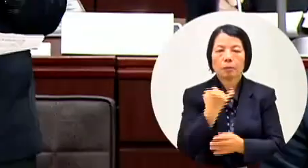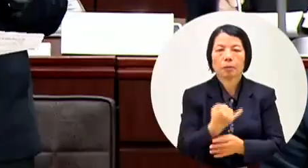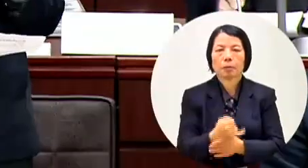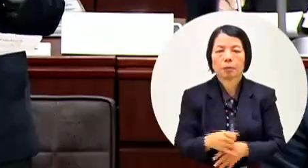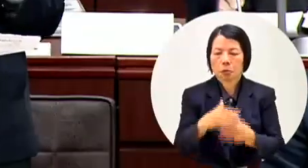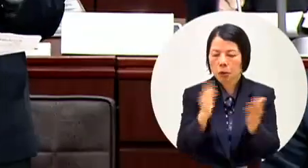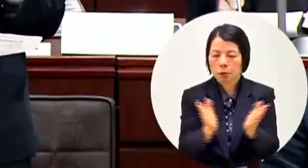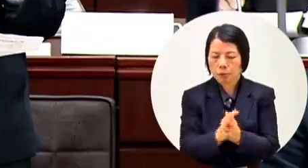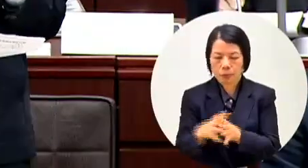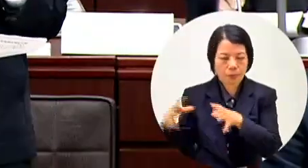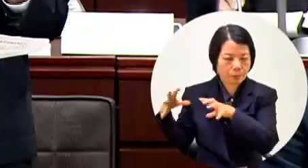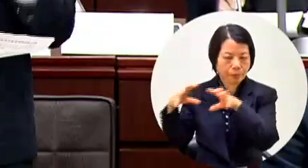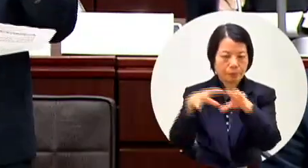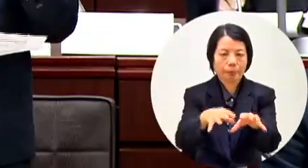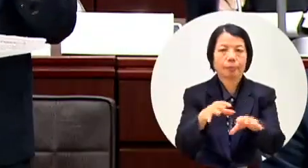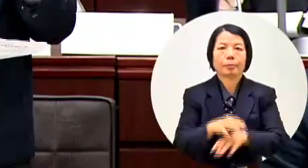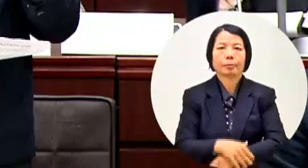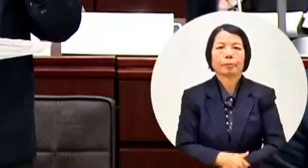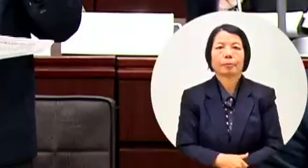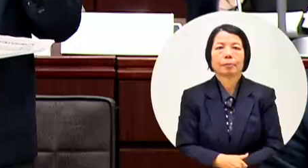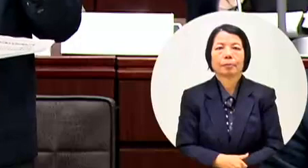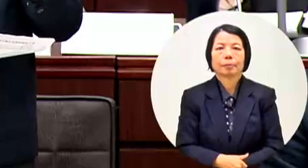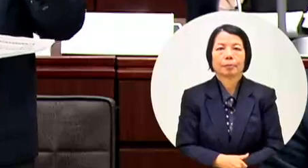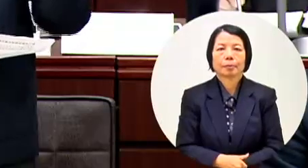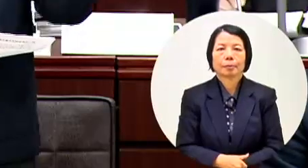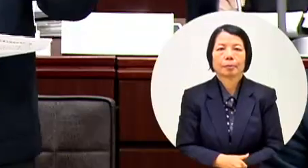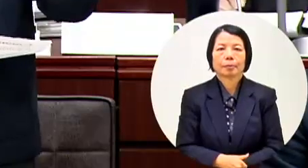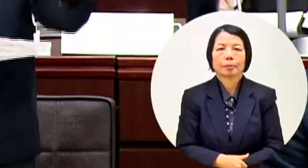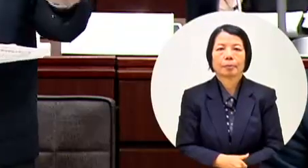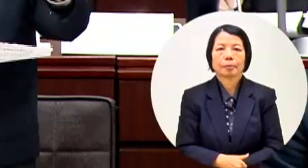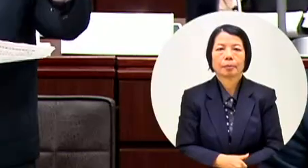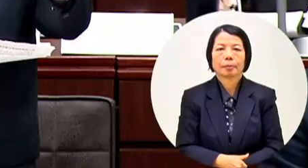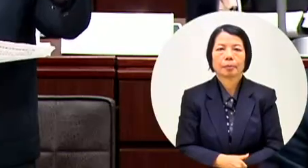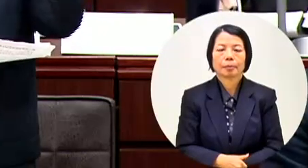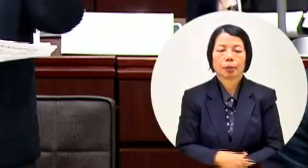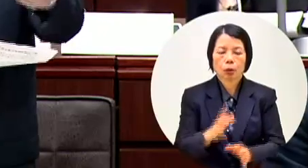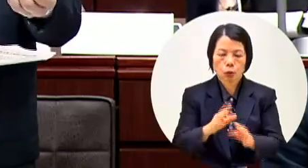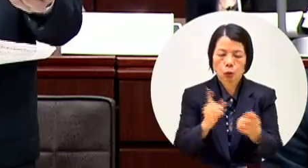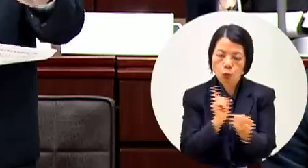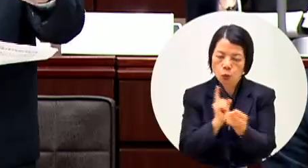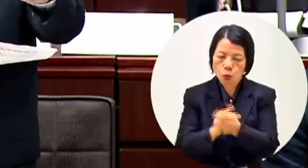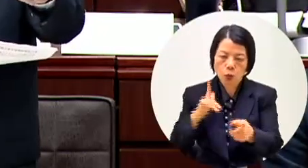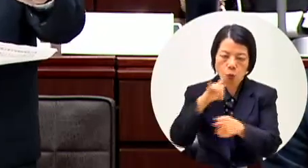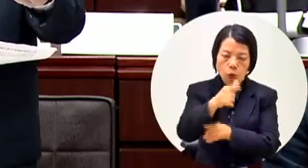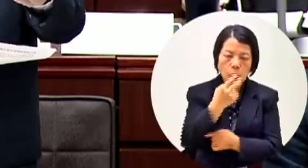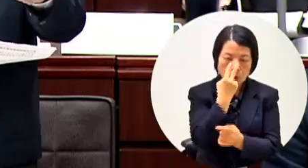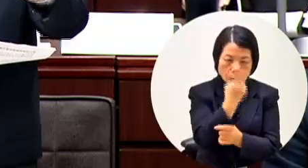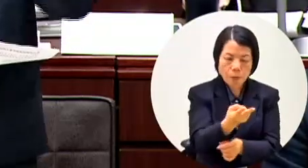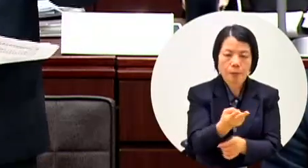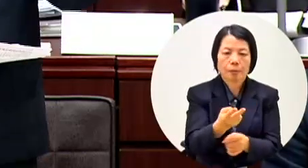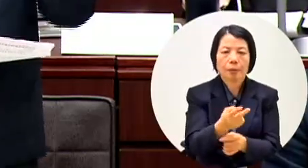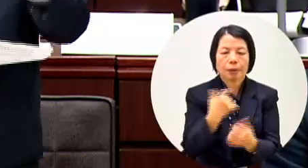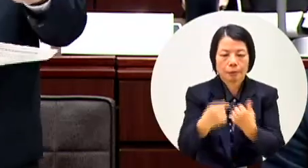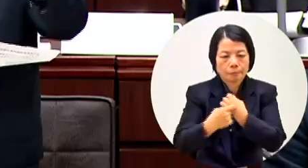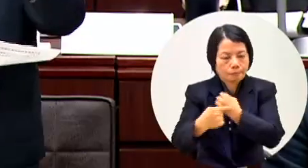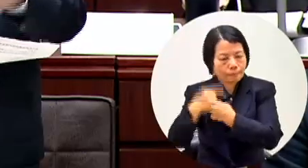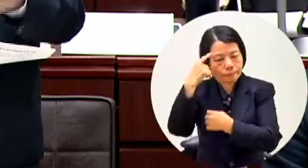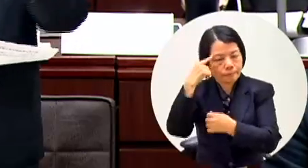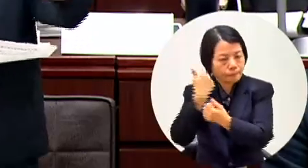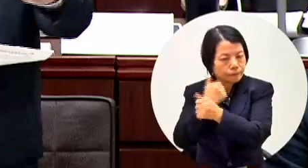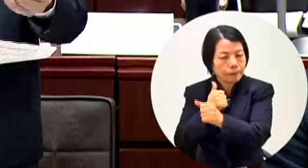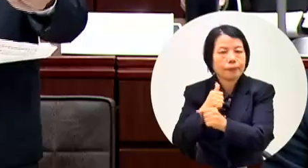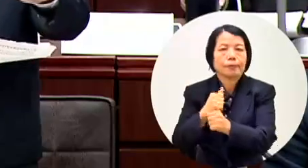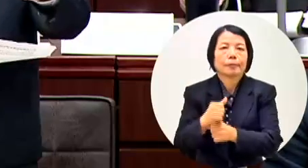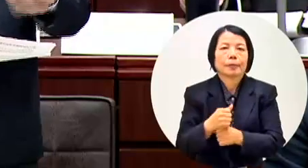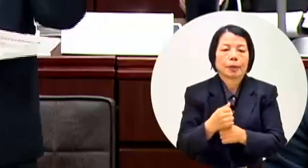能够一起来参与，尤其是大家借着参访刺激思考，大家回来之后政